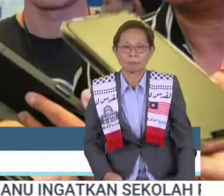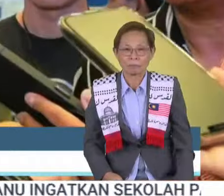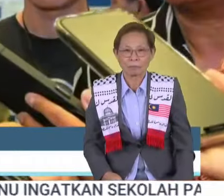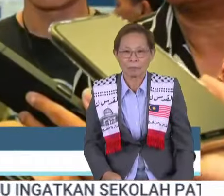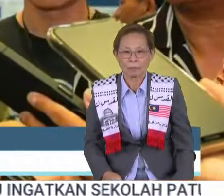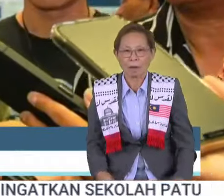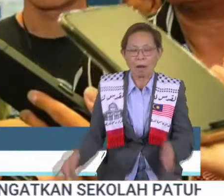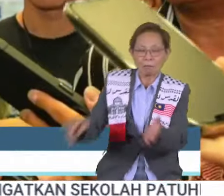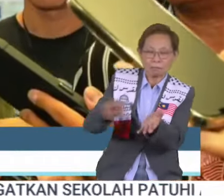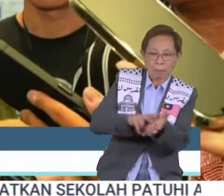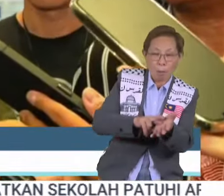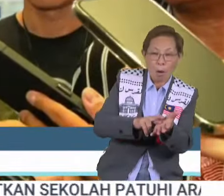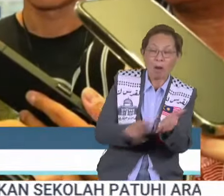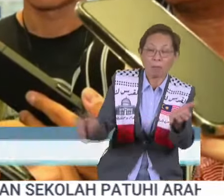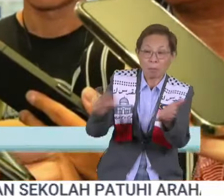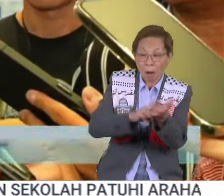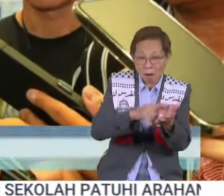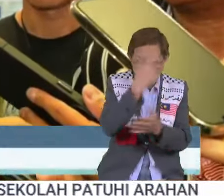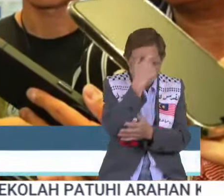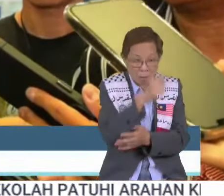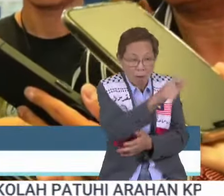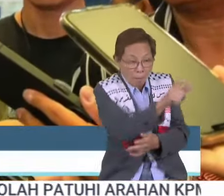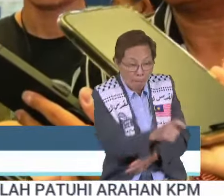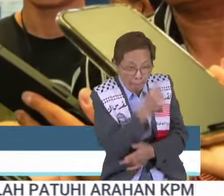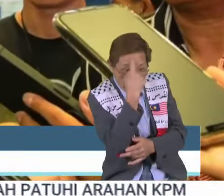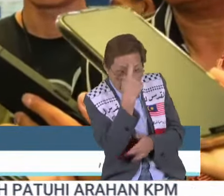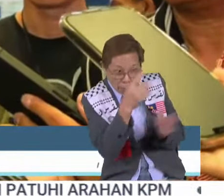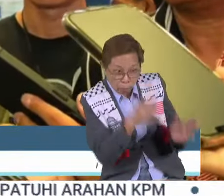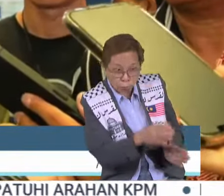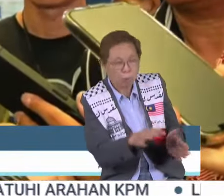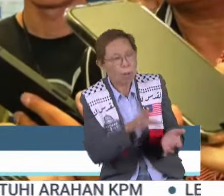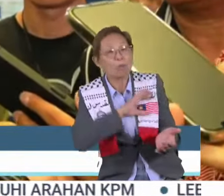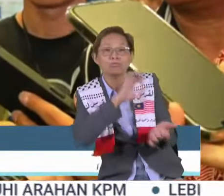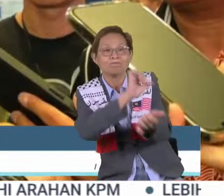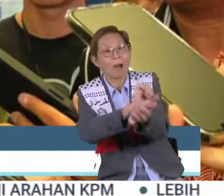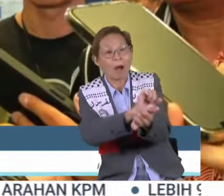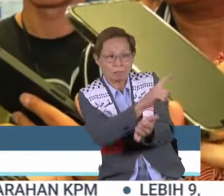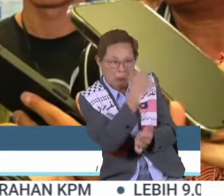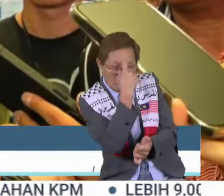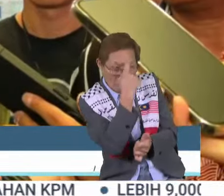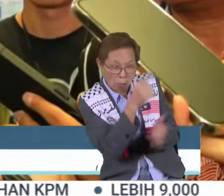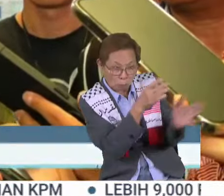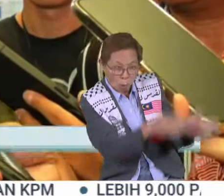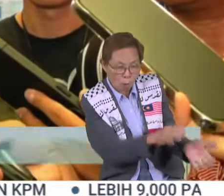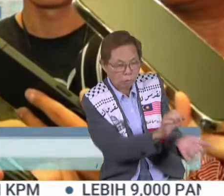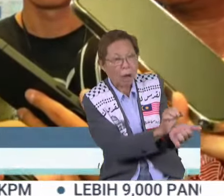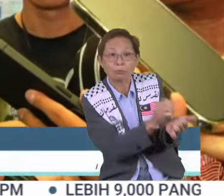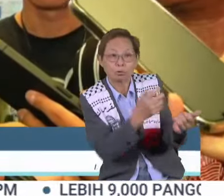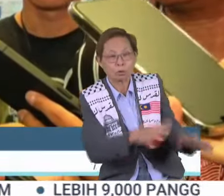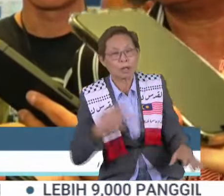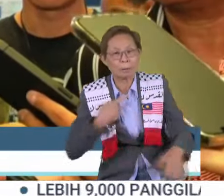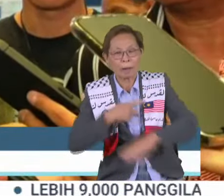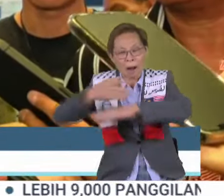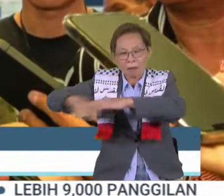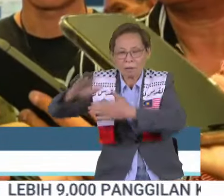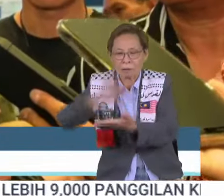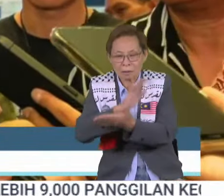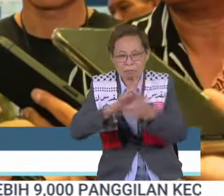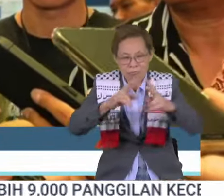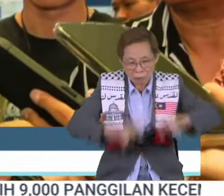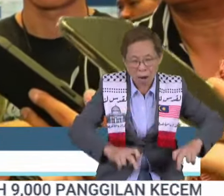Hasil daripada laporan tersebut, suspek telah pun ditangkap oleh pihak polis dan kami telah menghantar kertas